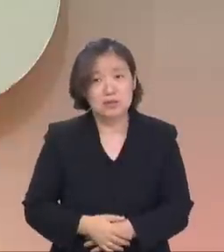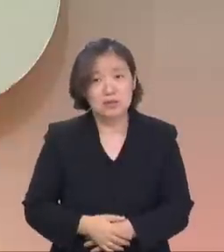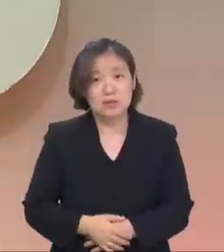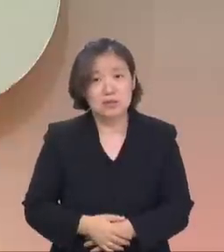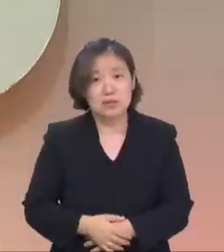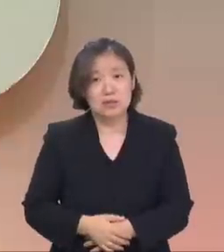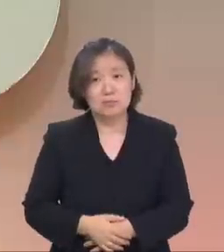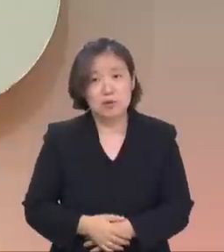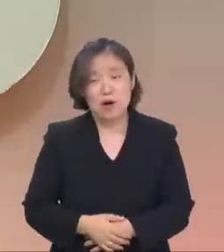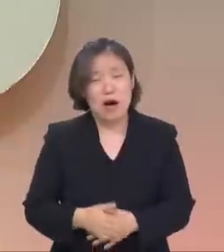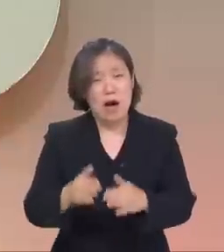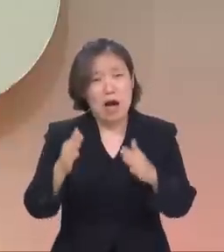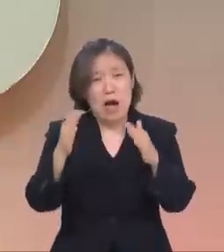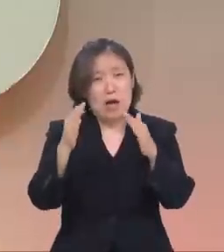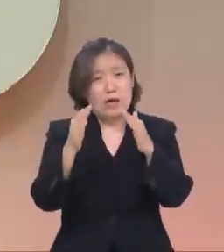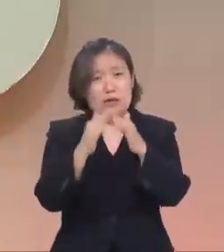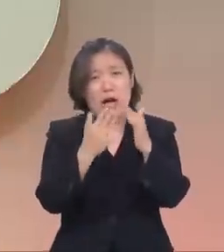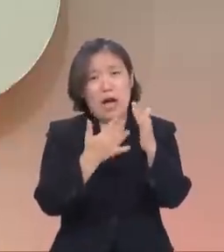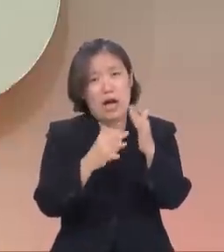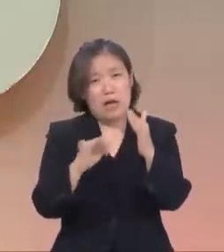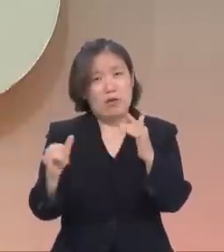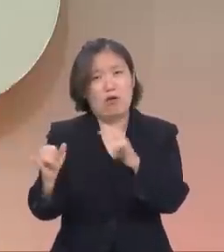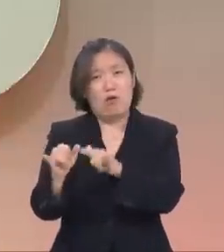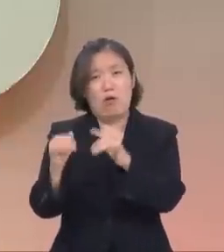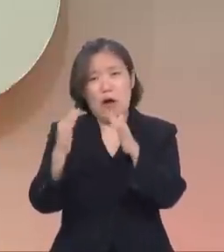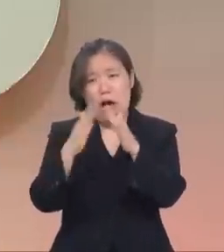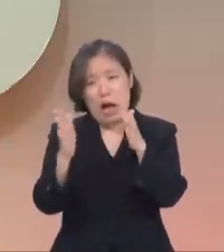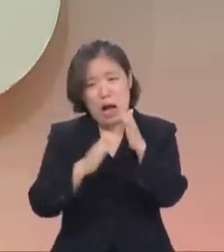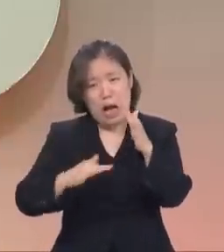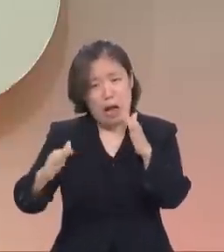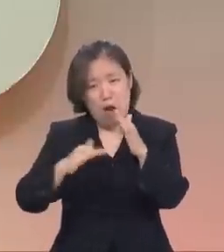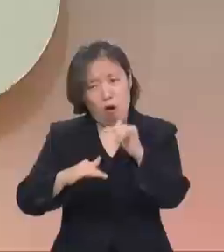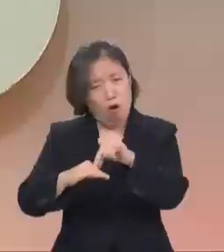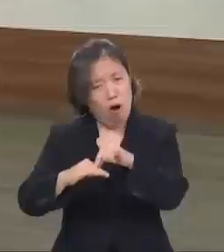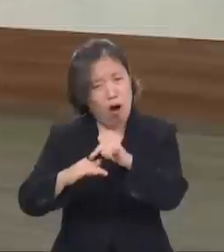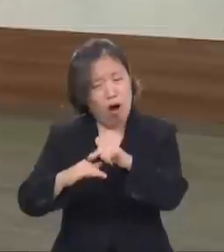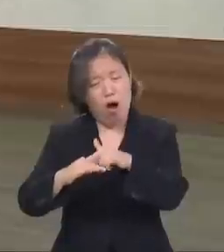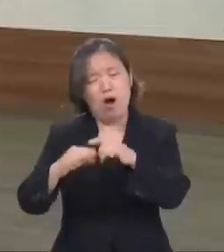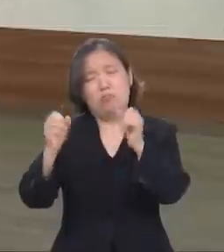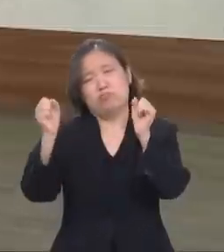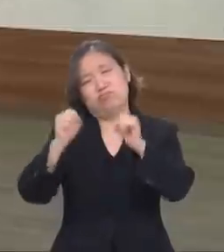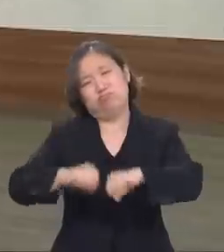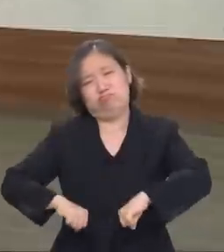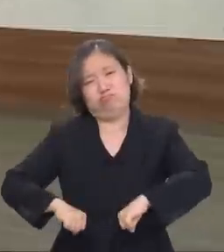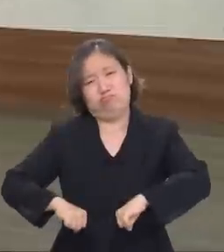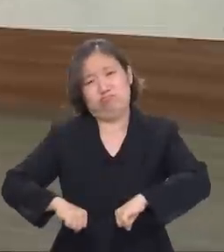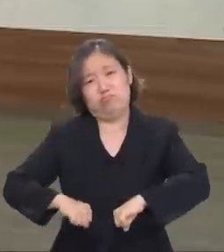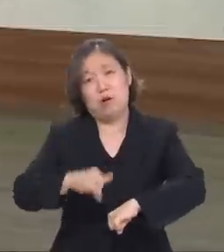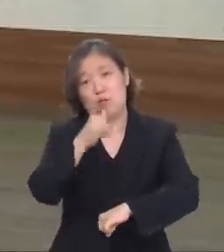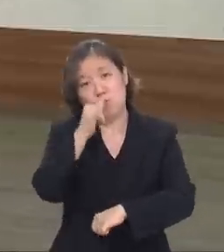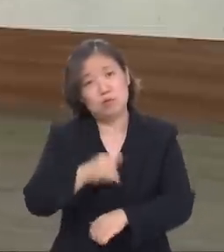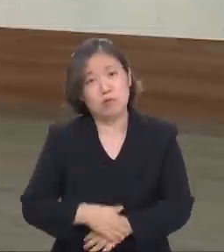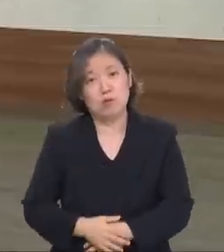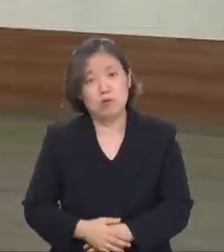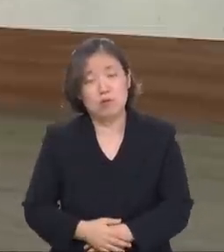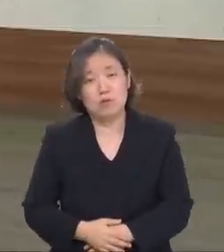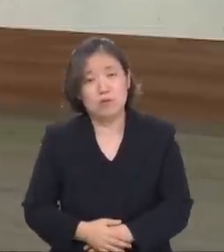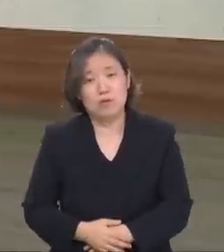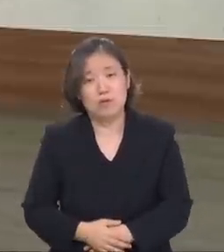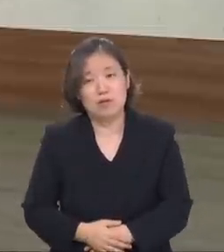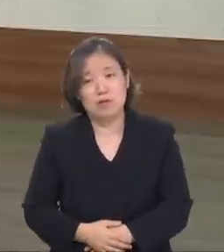집안 살림이고 뭐고가 다 이제 점점 무너져 가고 있는 거예요 너무나